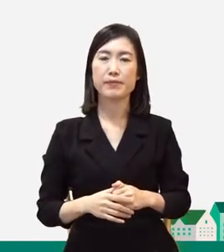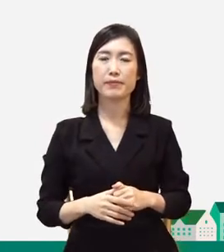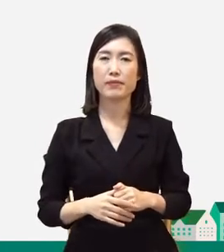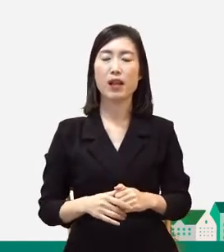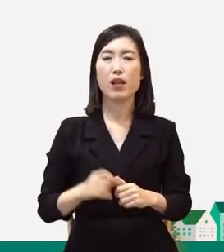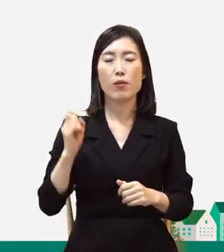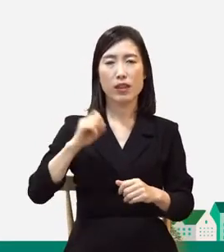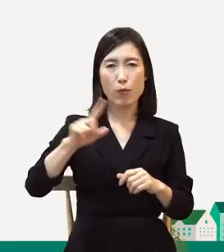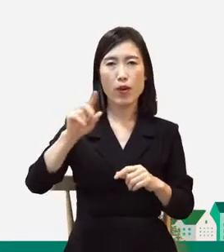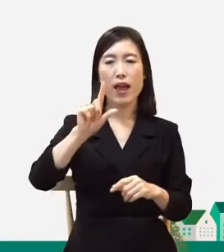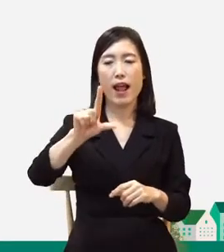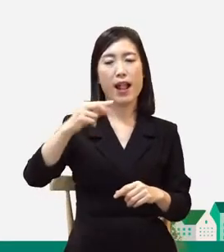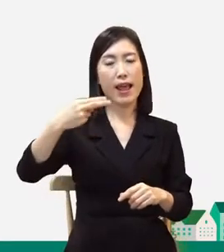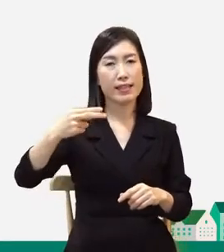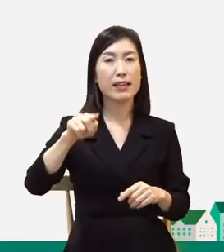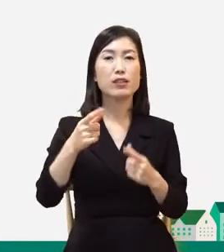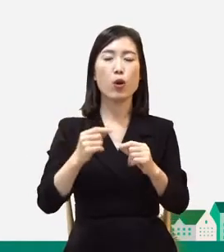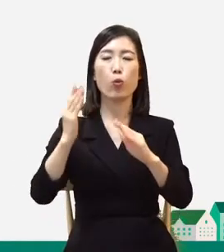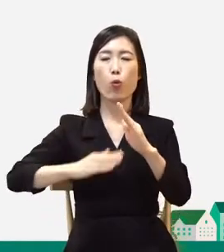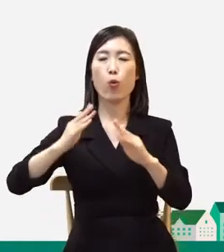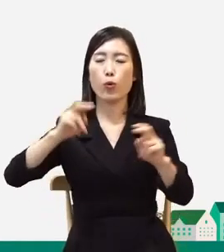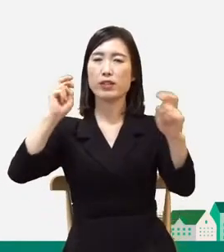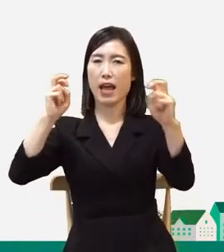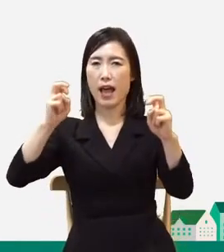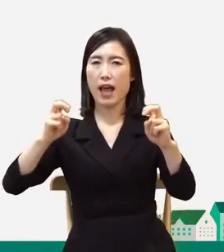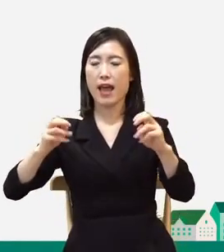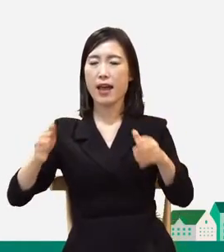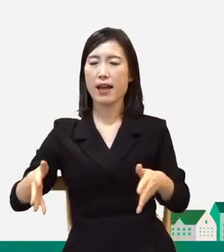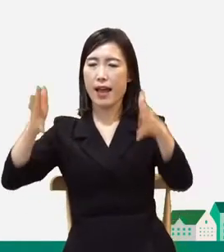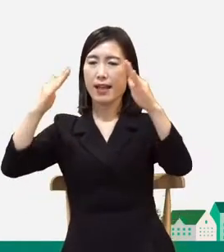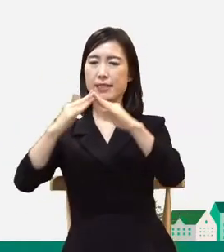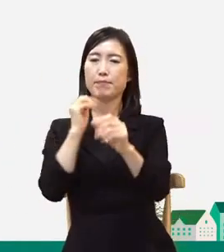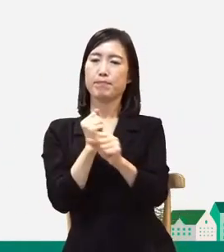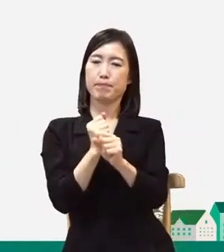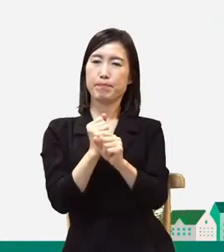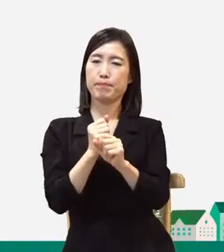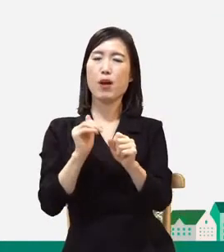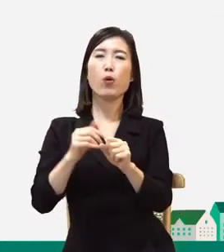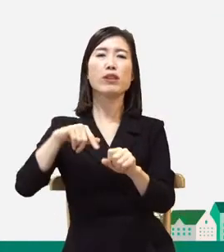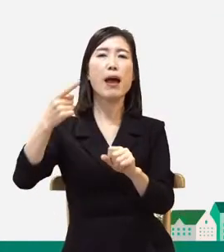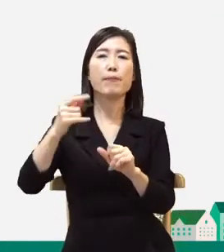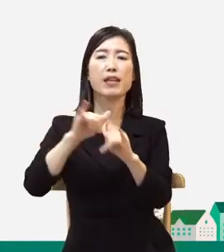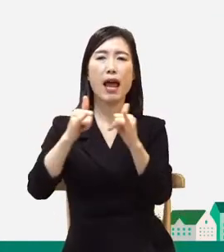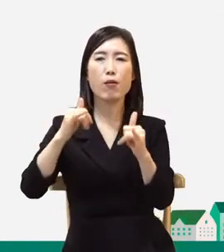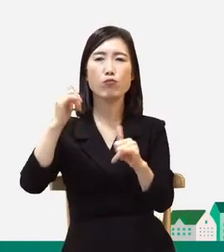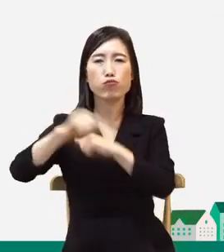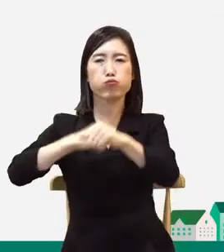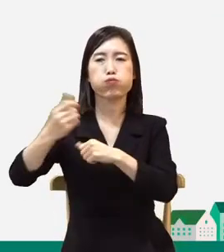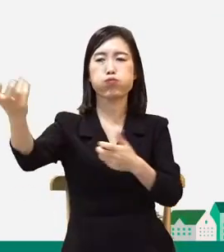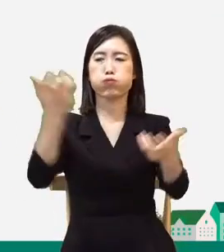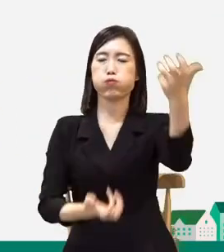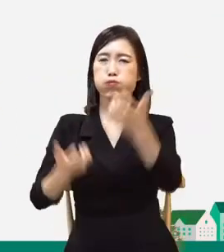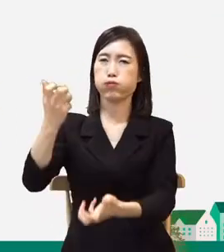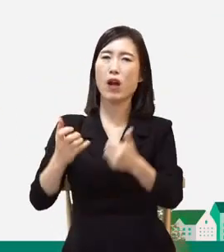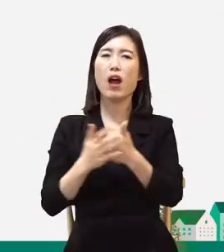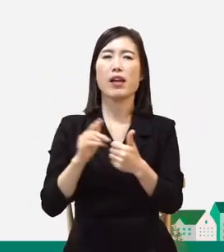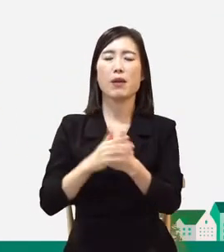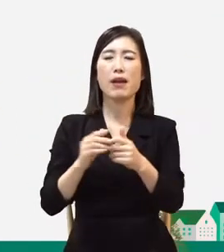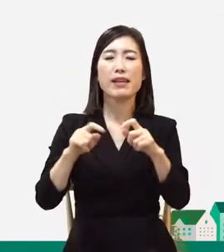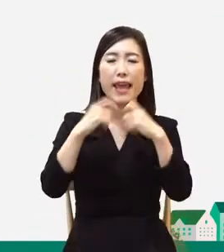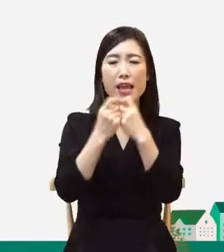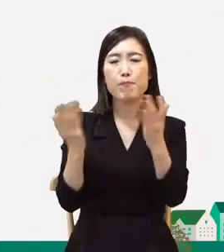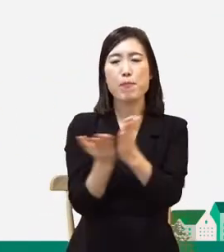매입한 것들이 원래는 지원주택의 대상자한테 맞지 않는 어떤 하드웨어적인 걸로 일단은 제공이